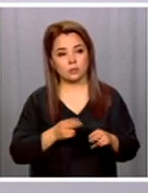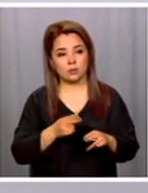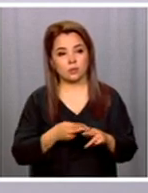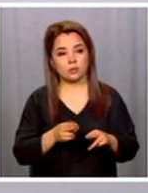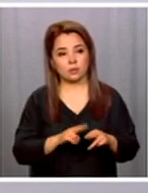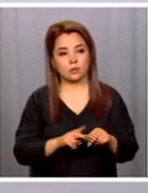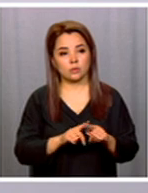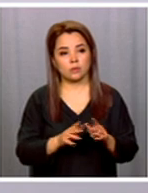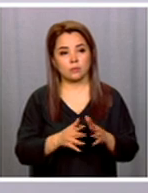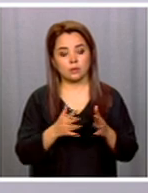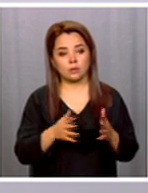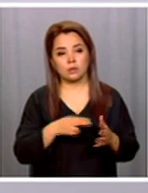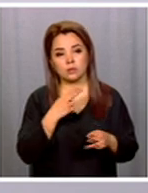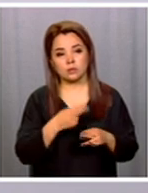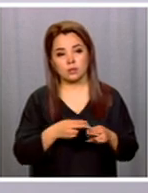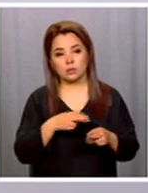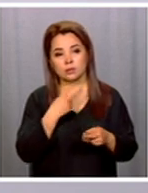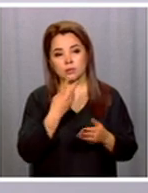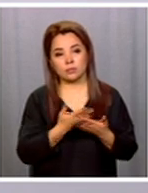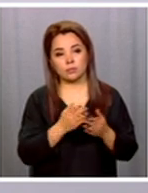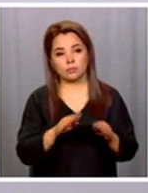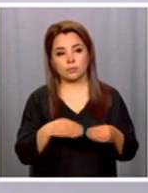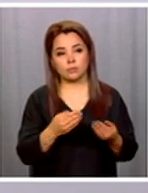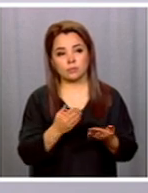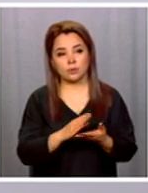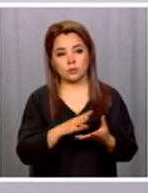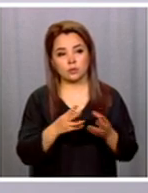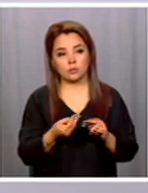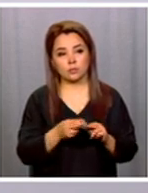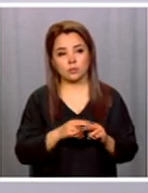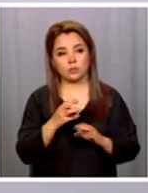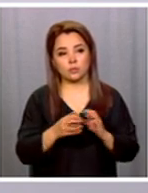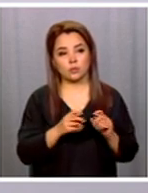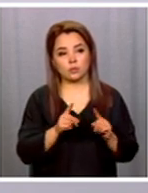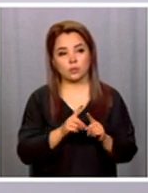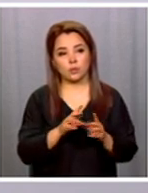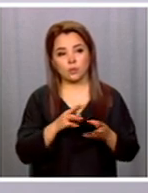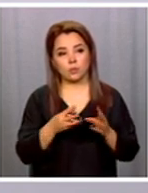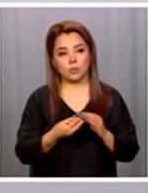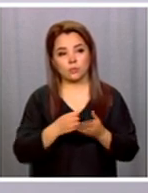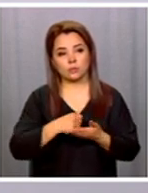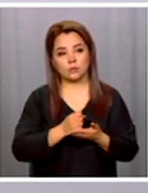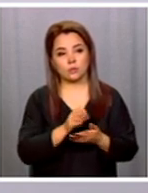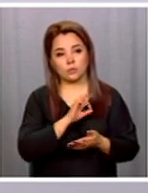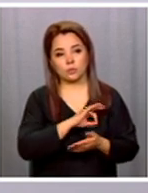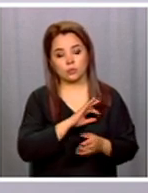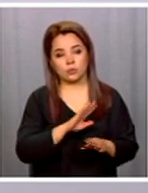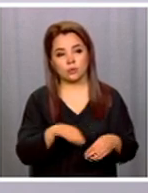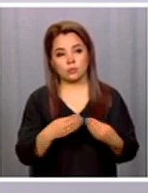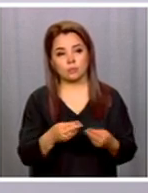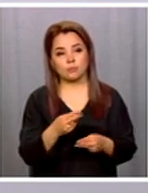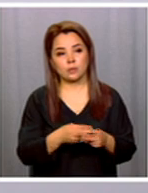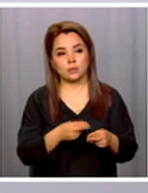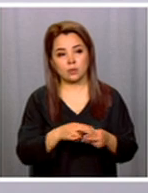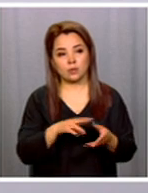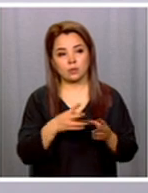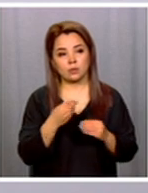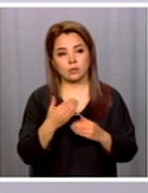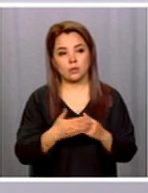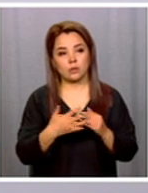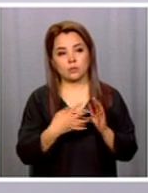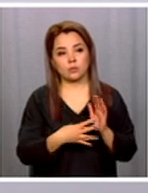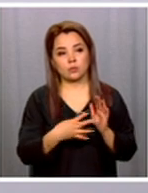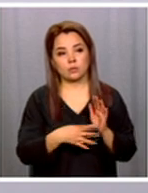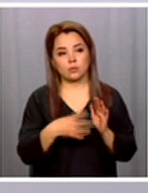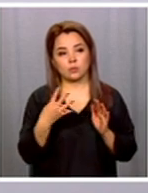пен қаттылық береді. Жалпы дүниежүзі бойынша қорытылған және тұтынылған металдардың шамамен